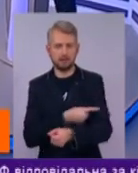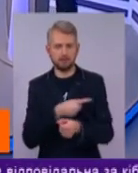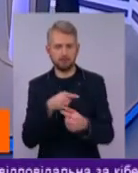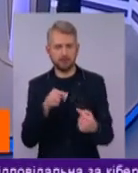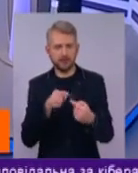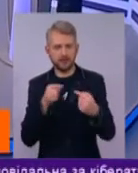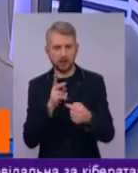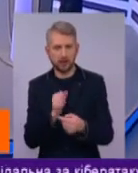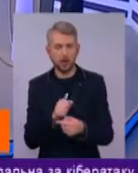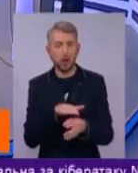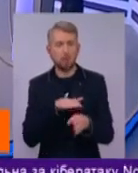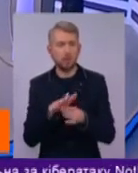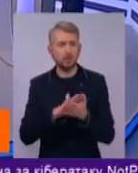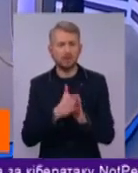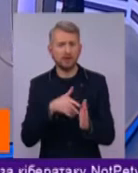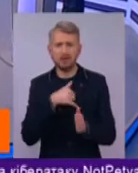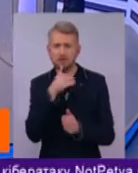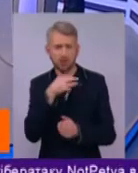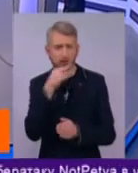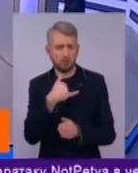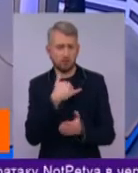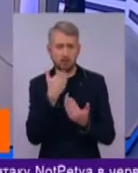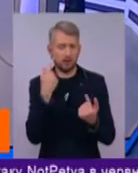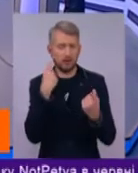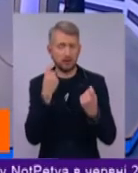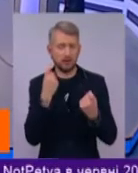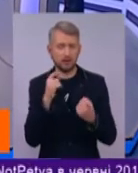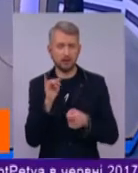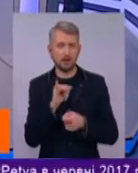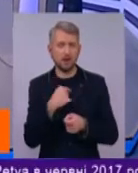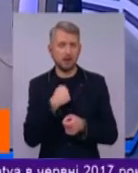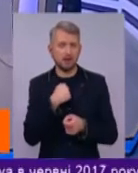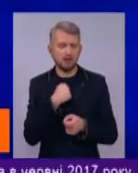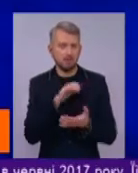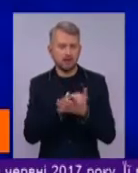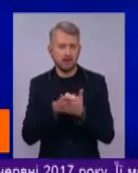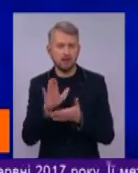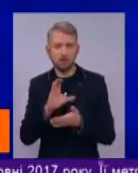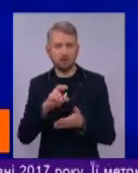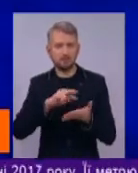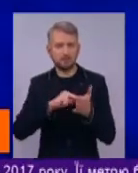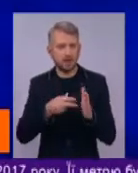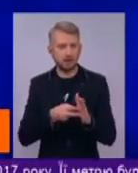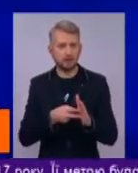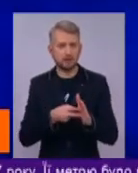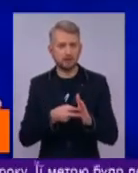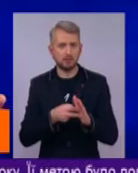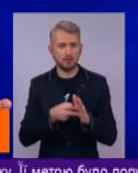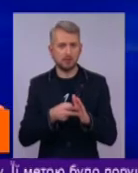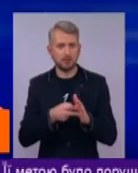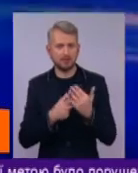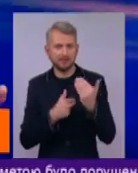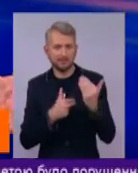о полном состоянии я не могу судить, у меня нет данных, и я не ознакомлен с планами, так сказать,